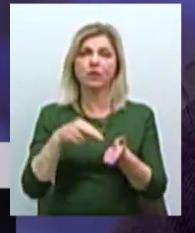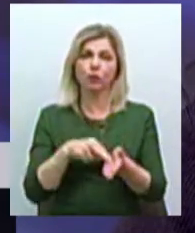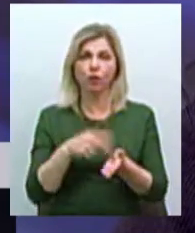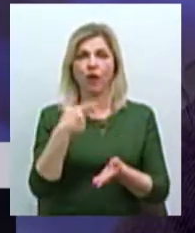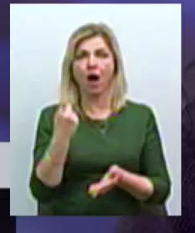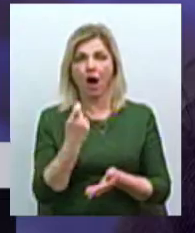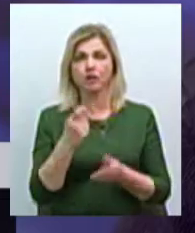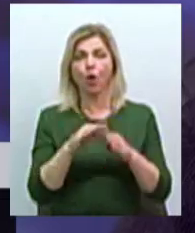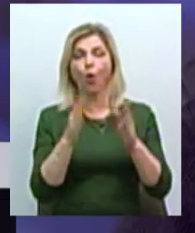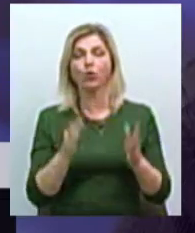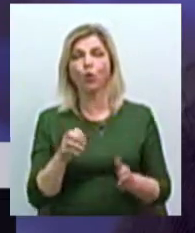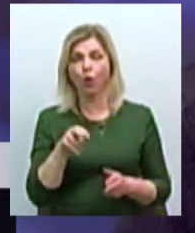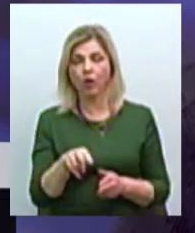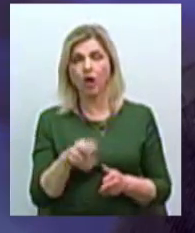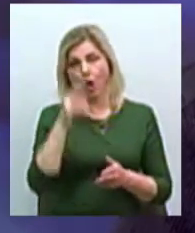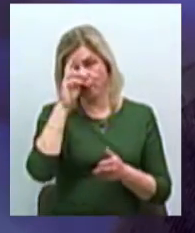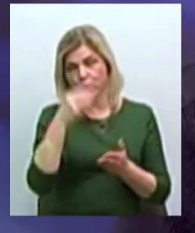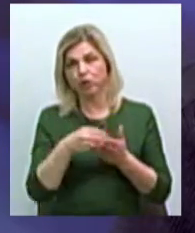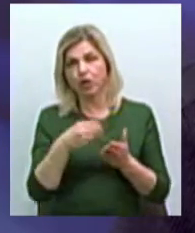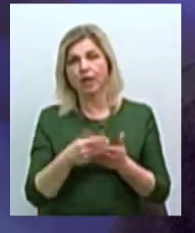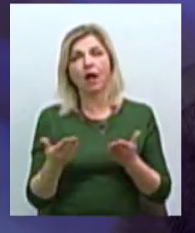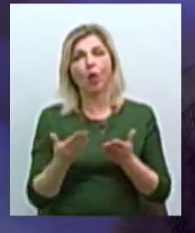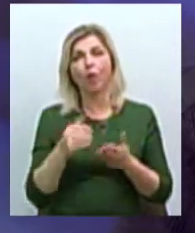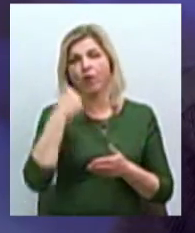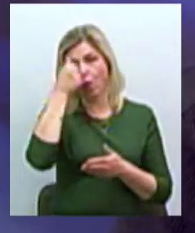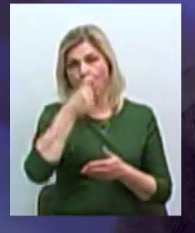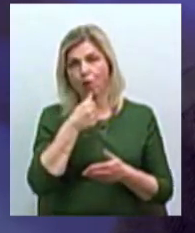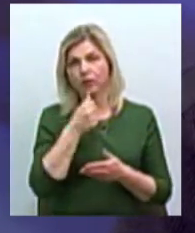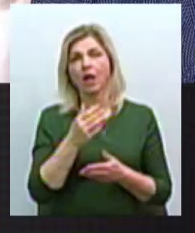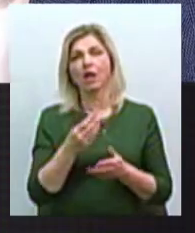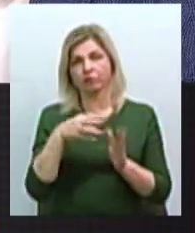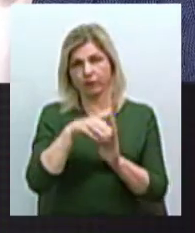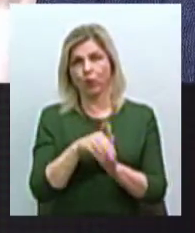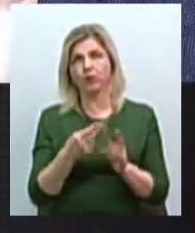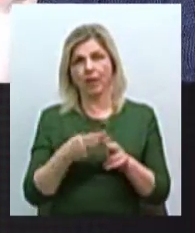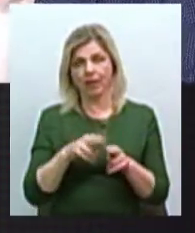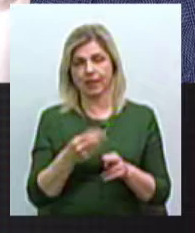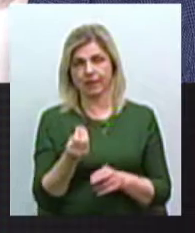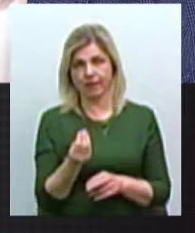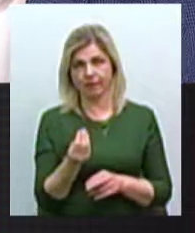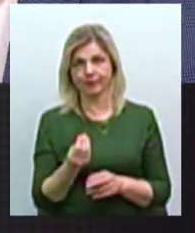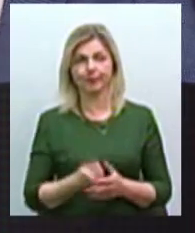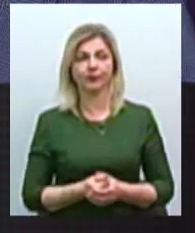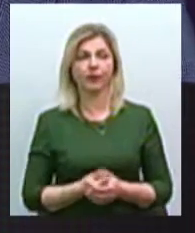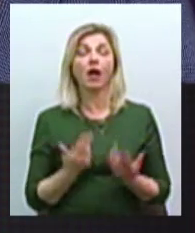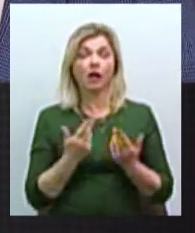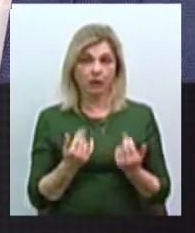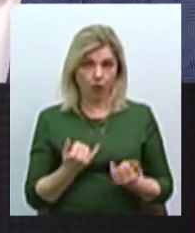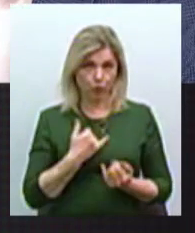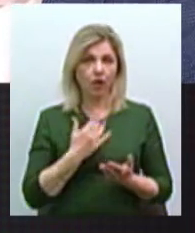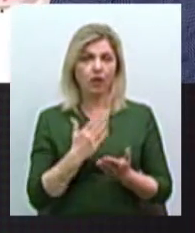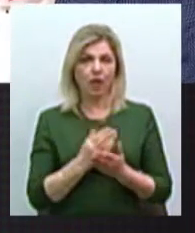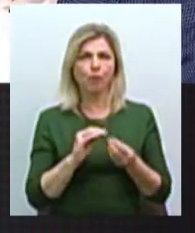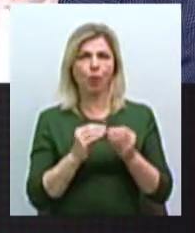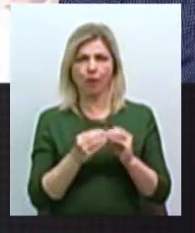газовых котлов? Будет ли в бюджет какого года, если планируется, заложены эти средства? Спасибо за вопрос. Действительно, у нас есть несколько проблемных